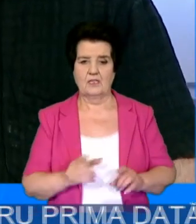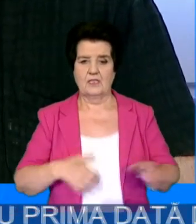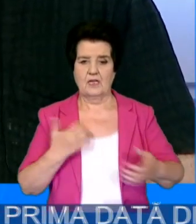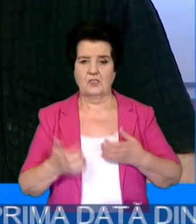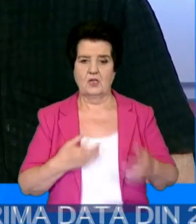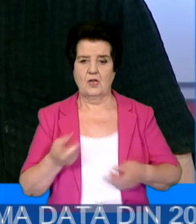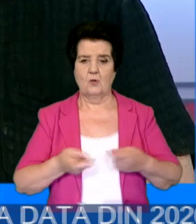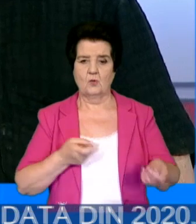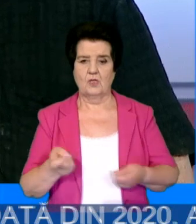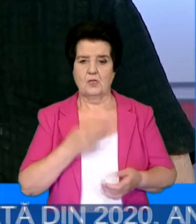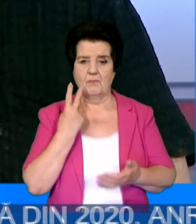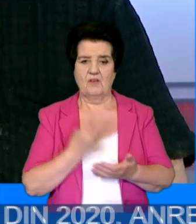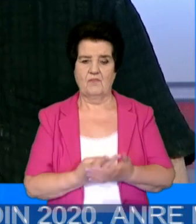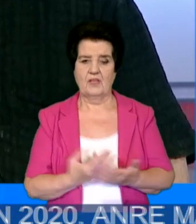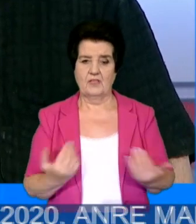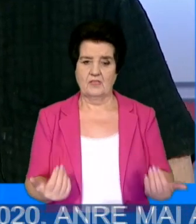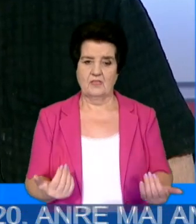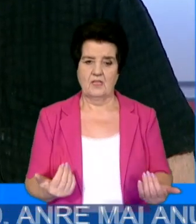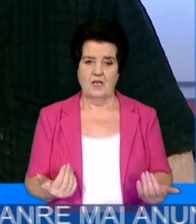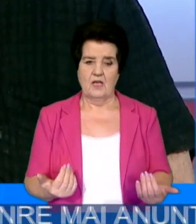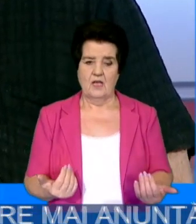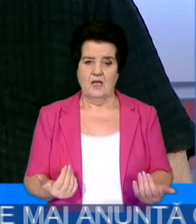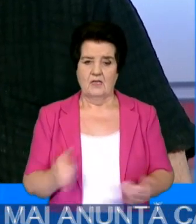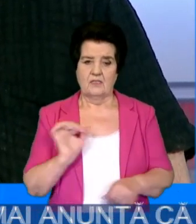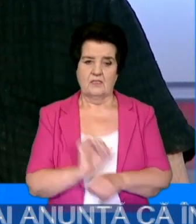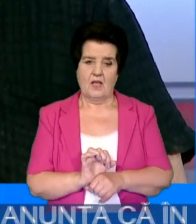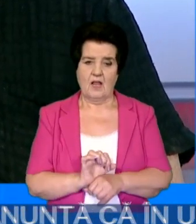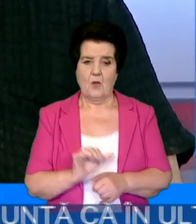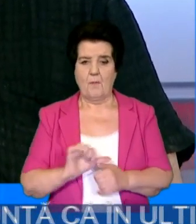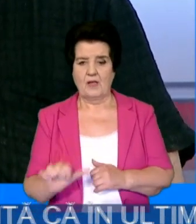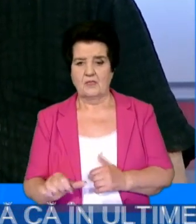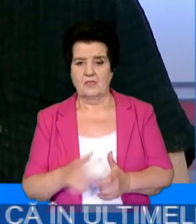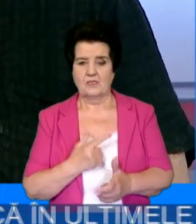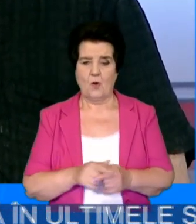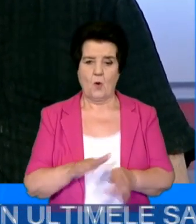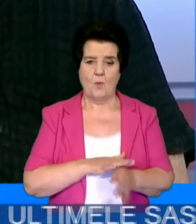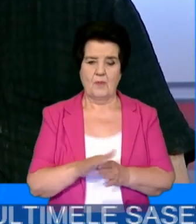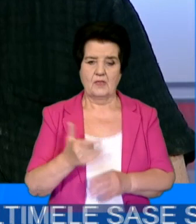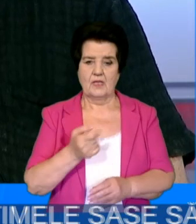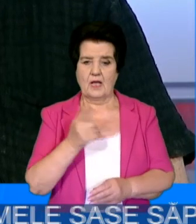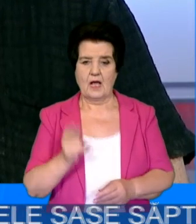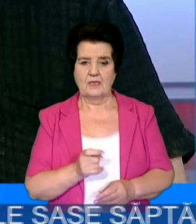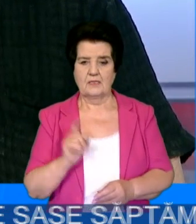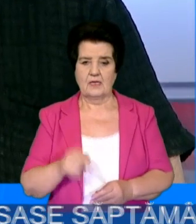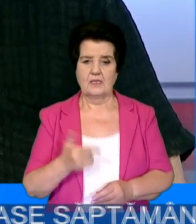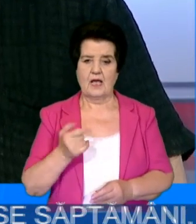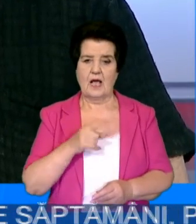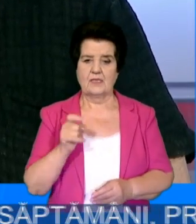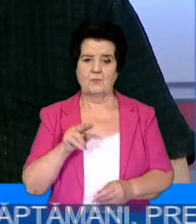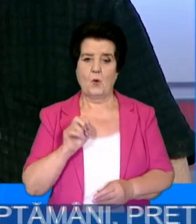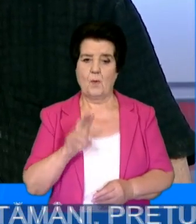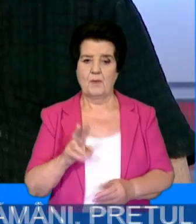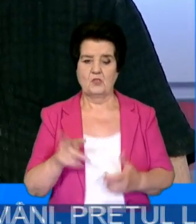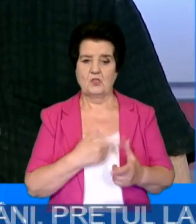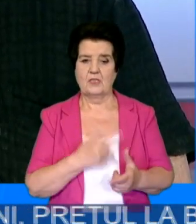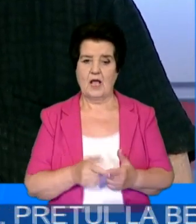îngrijorările autorităților privind o eventuală sistare parțială sau completă a livrării gazelor de către Gazprom și dacă